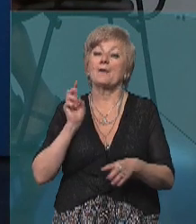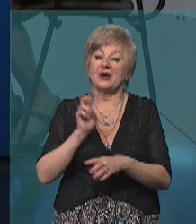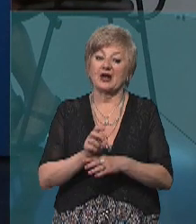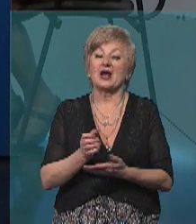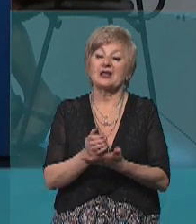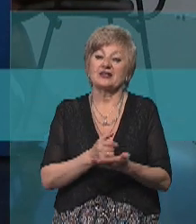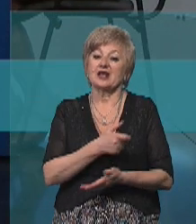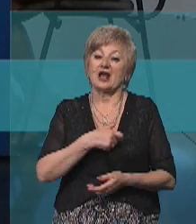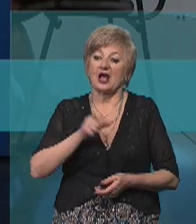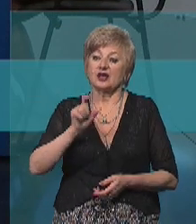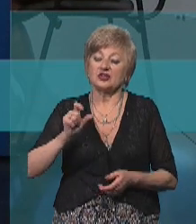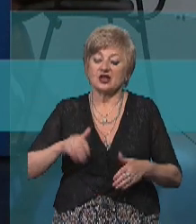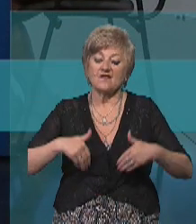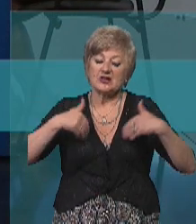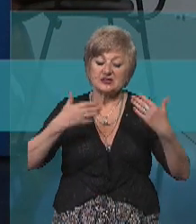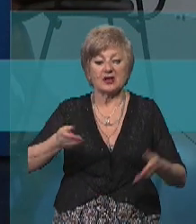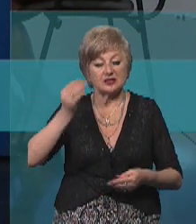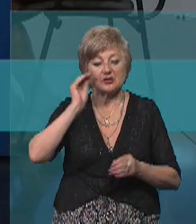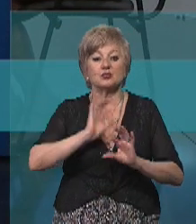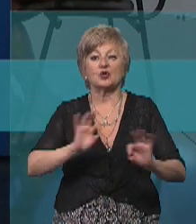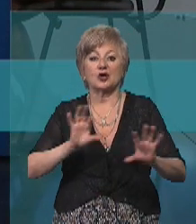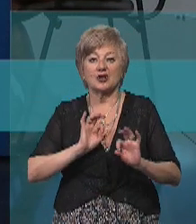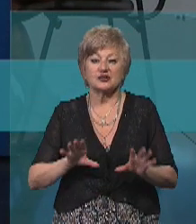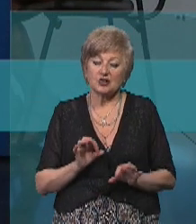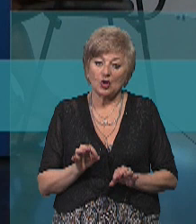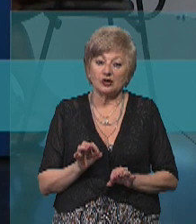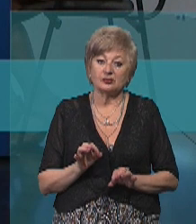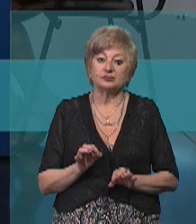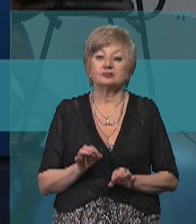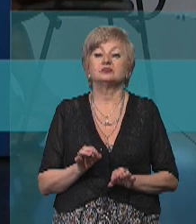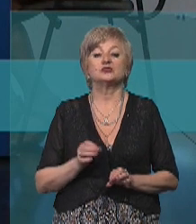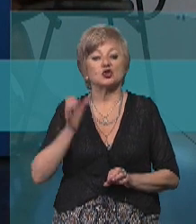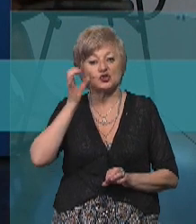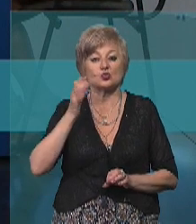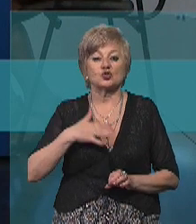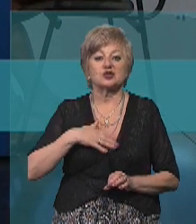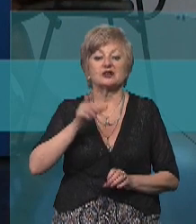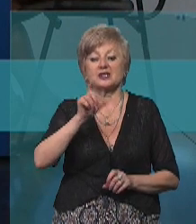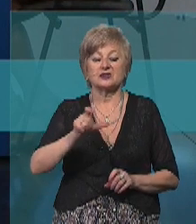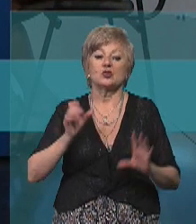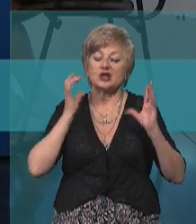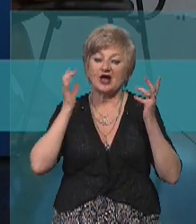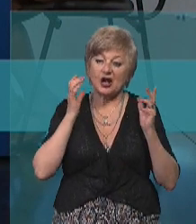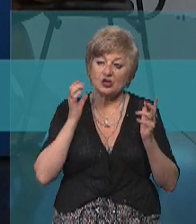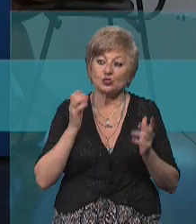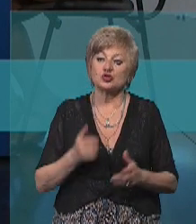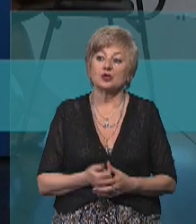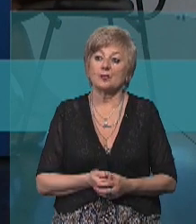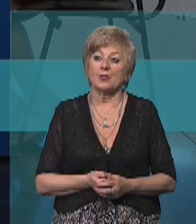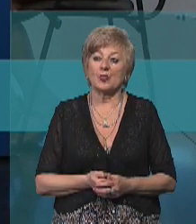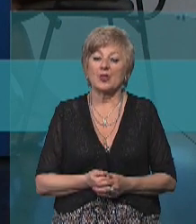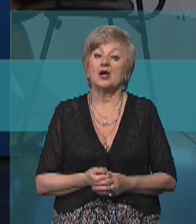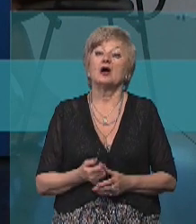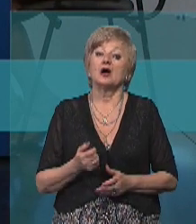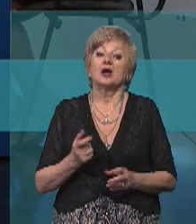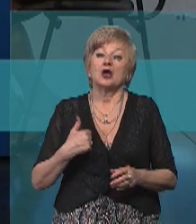кандидати, висловлювали свою позицію. Нас чули наші телеглядачі. І радіослухачі. І радіослухачі